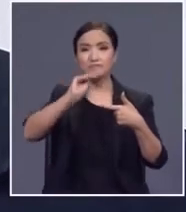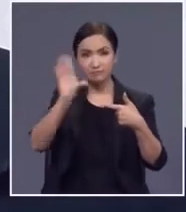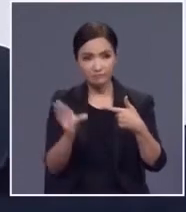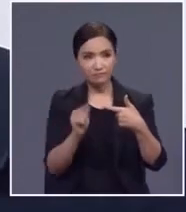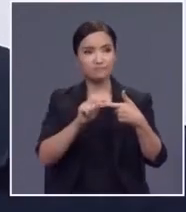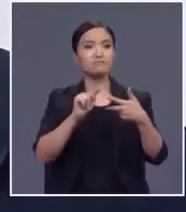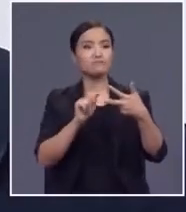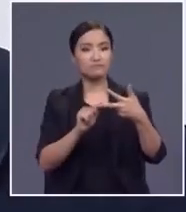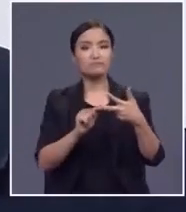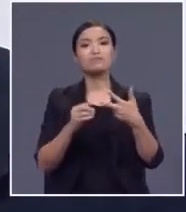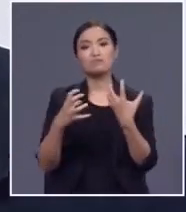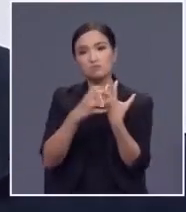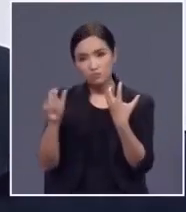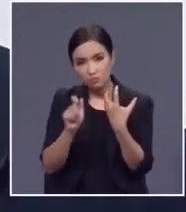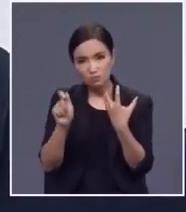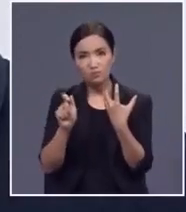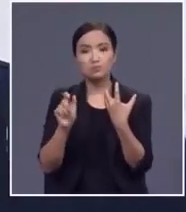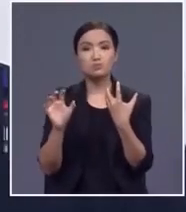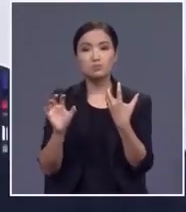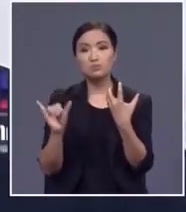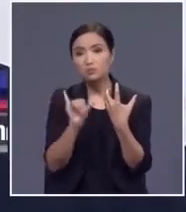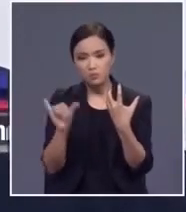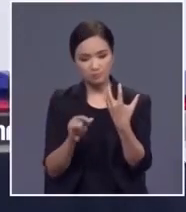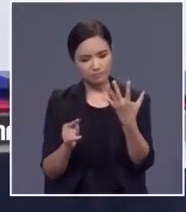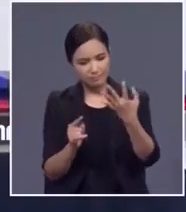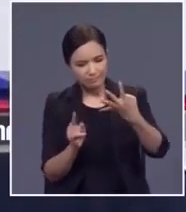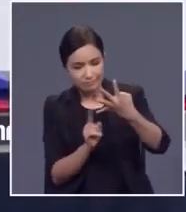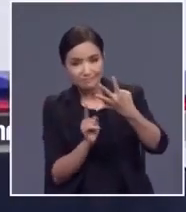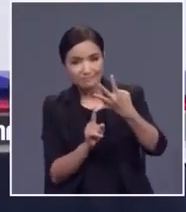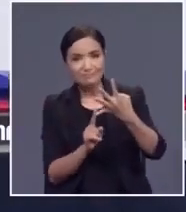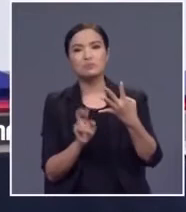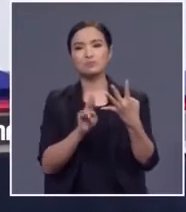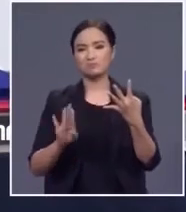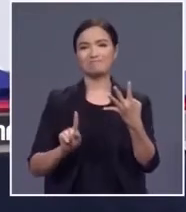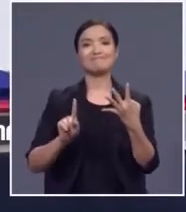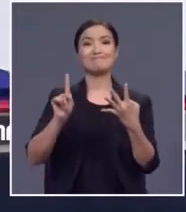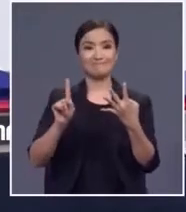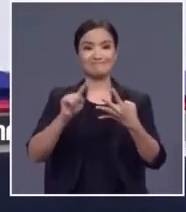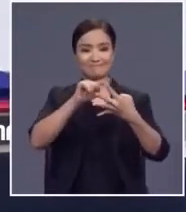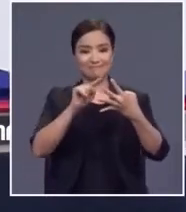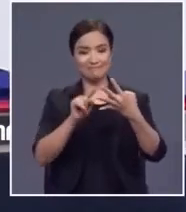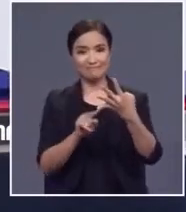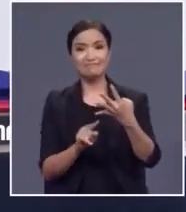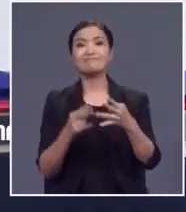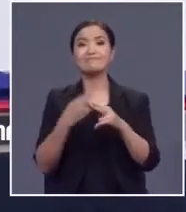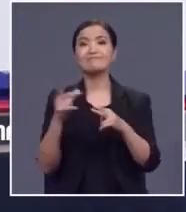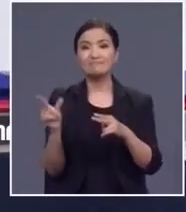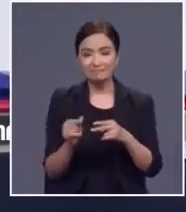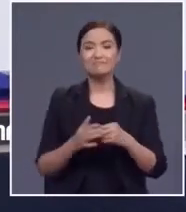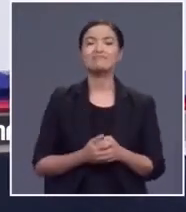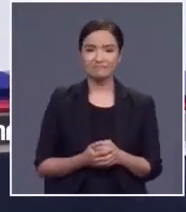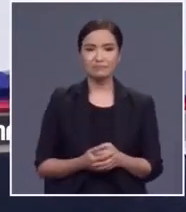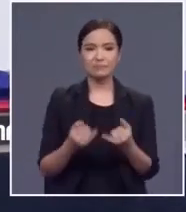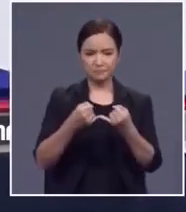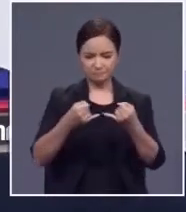1นะก็เลยย่อมาจาก AE1 จริงๆมันก็คือไฟเบอร์ออปติกนี่แหละแต่ว่ามันก็อยู่ใต้ทะเลนะ